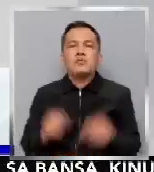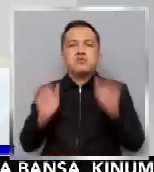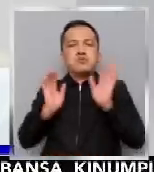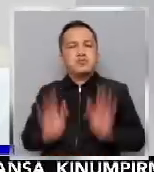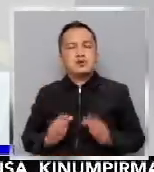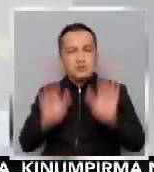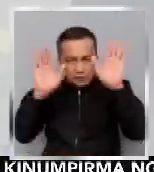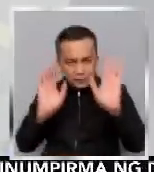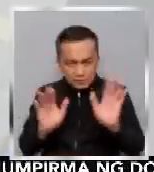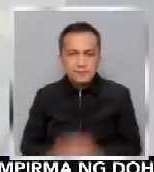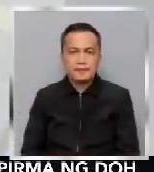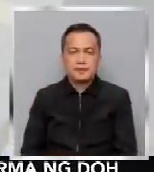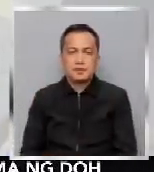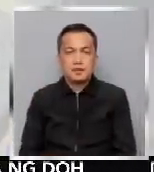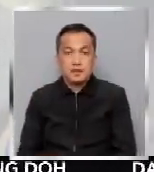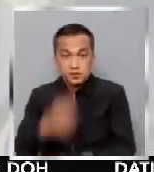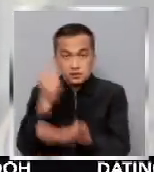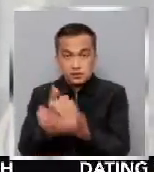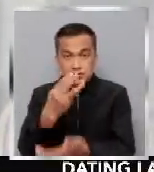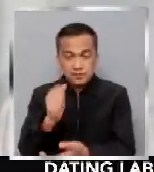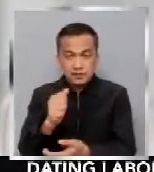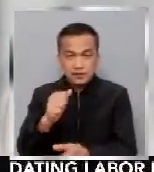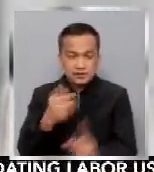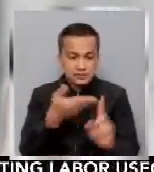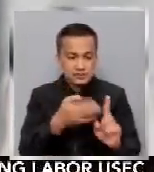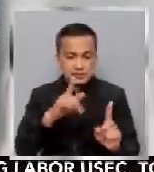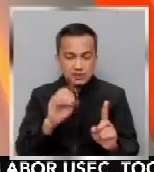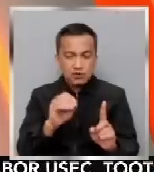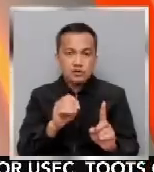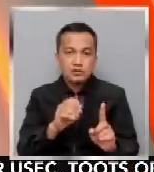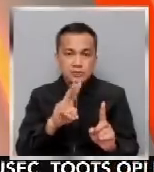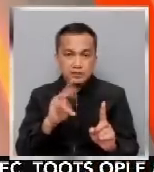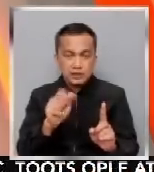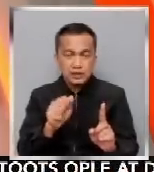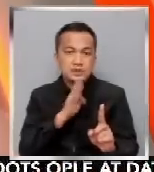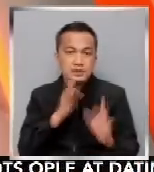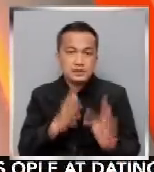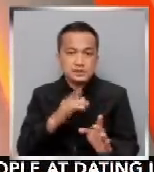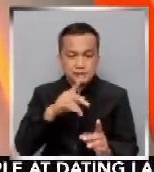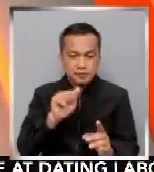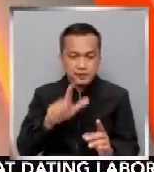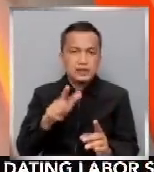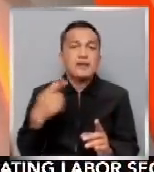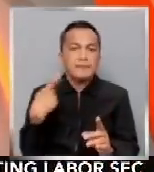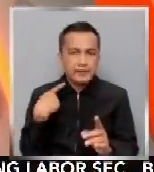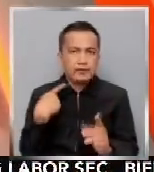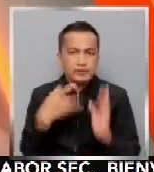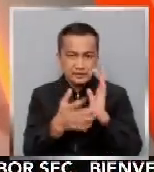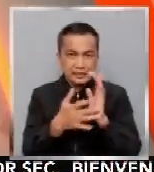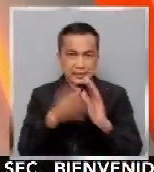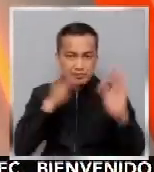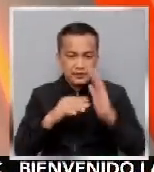plane. Kinumpirma sa GMA News ni Shello Villaluna, tagapagsalita ng Philippine Airlines, na nakaranas nga ng technical problem ang PAL